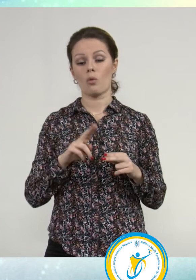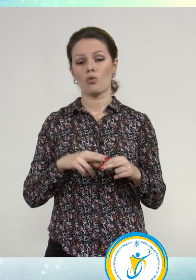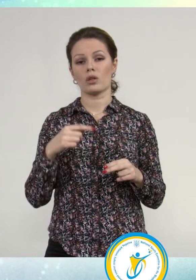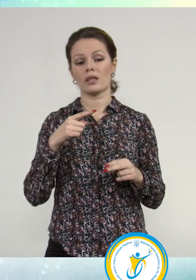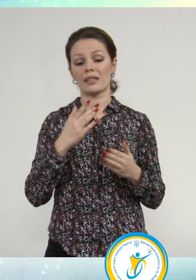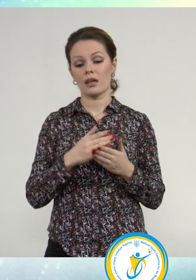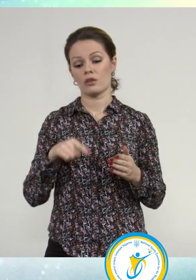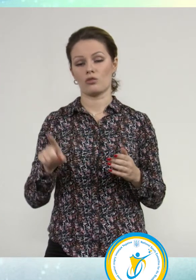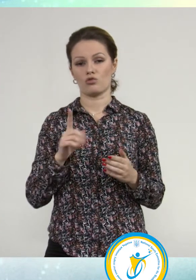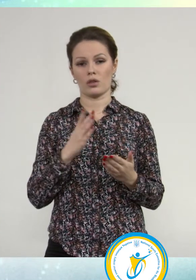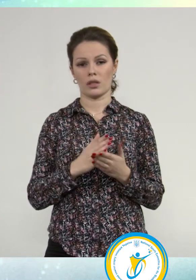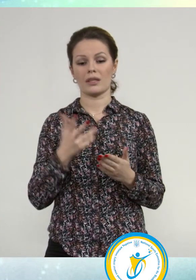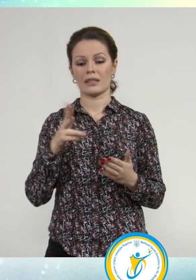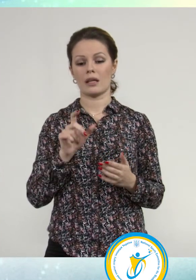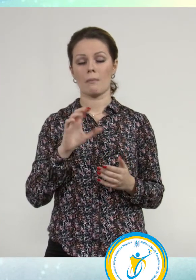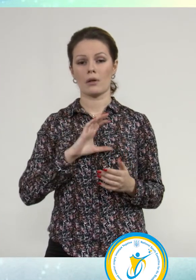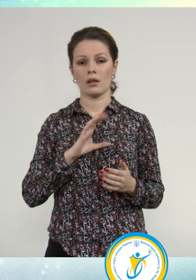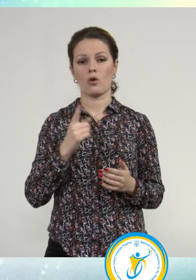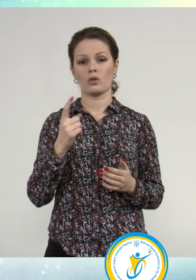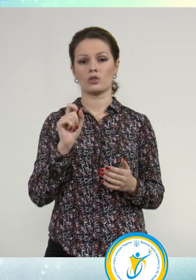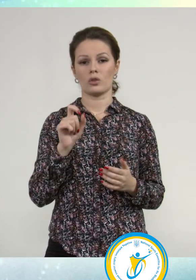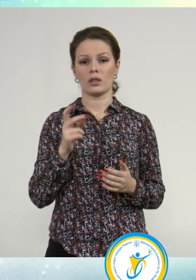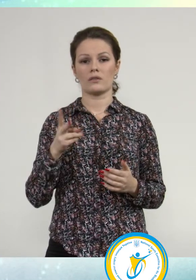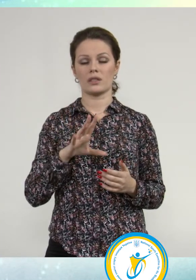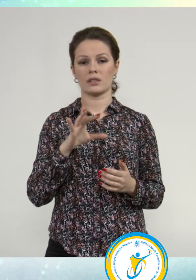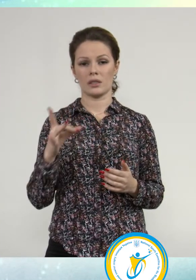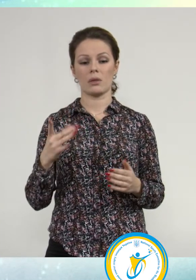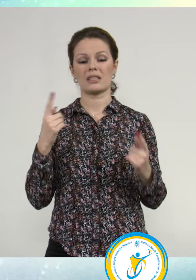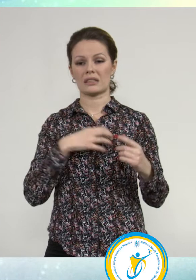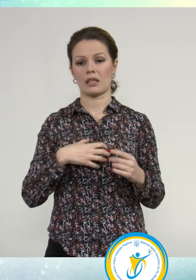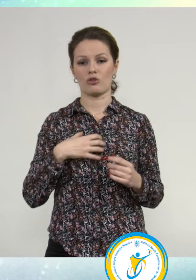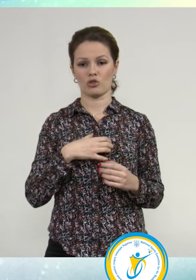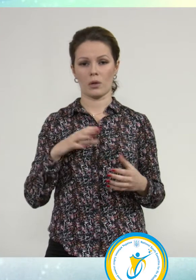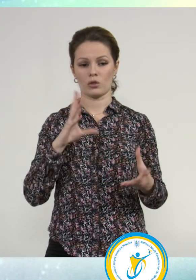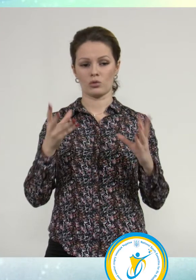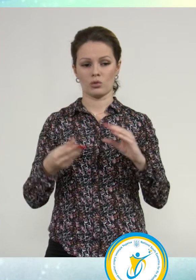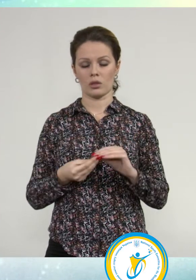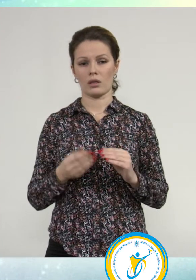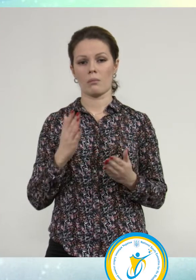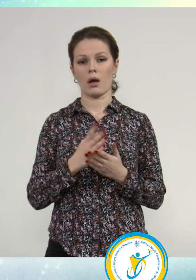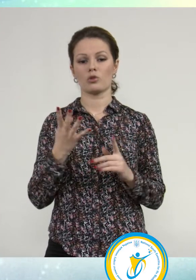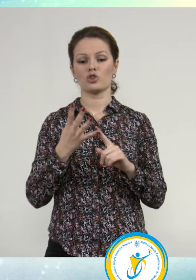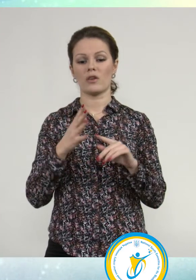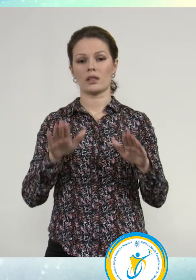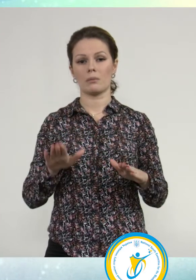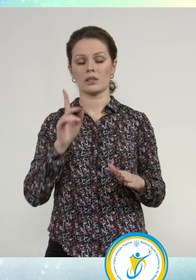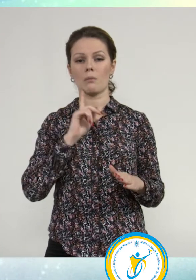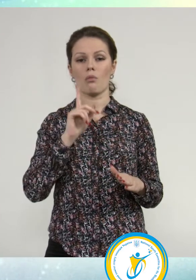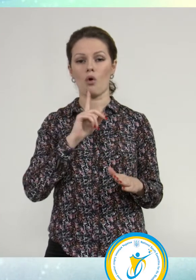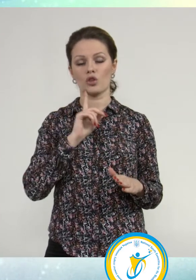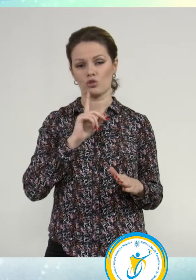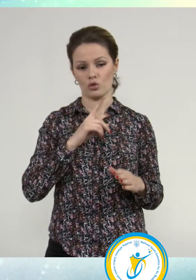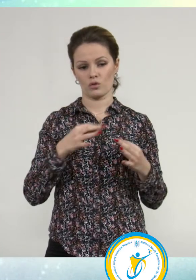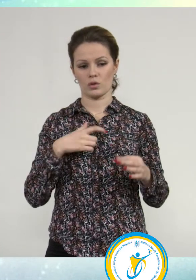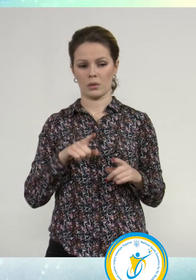те, що є, три медалі, одна золота, дві срібні, значимий результат. Ми сьогодні маємо четверте місце, поки що, я дозволю собі так